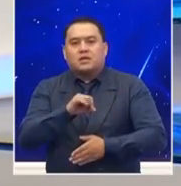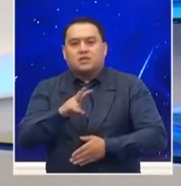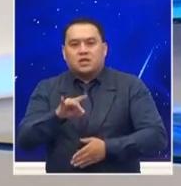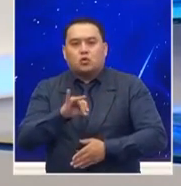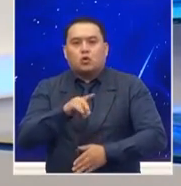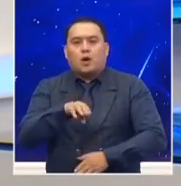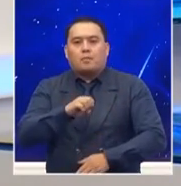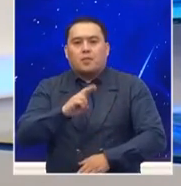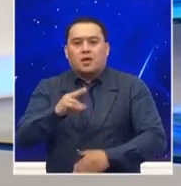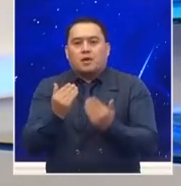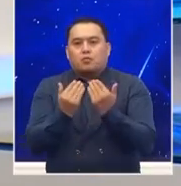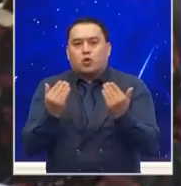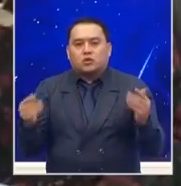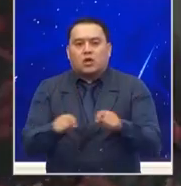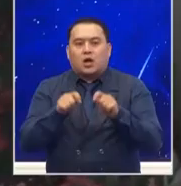Құранбек мұражай ашылды.